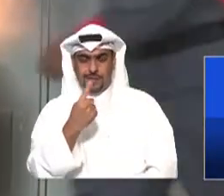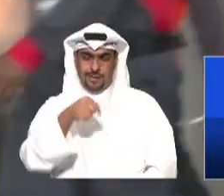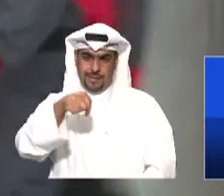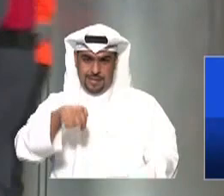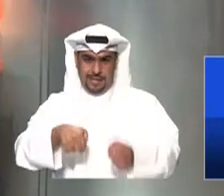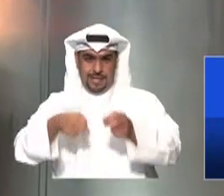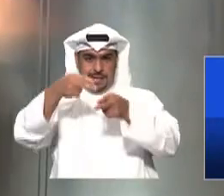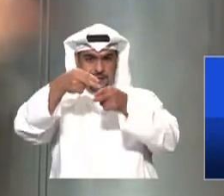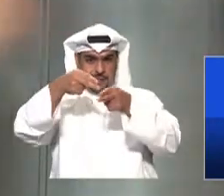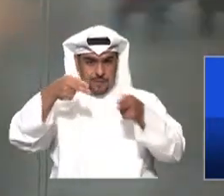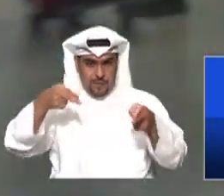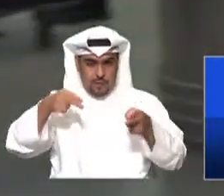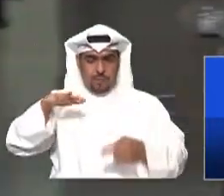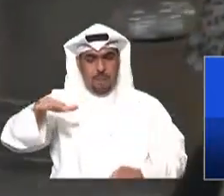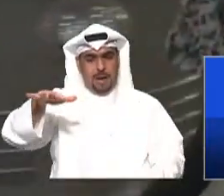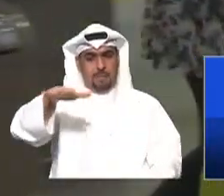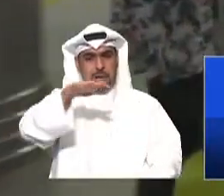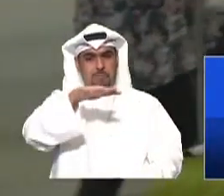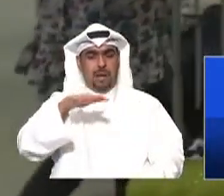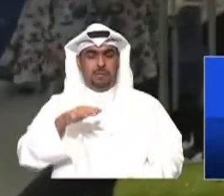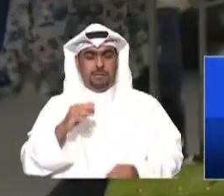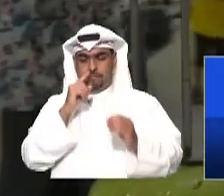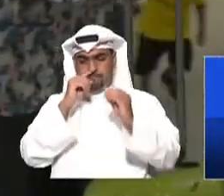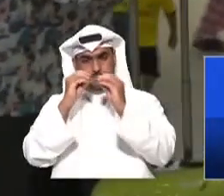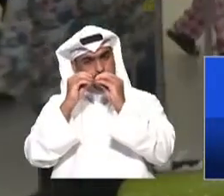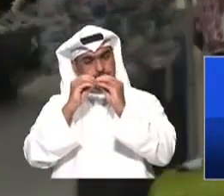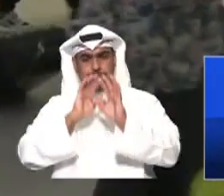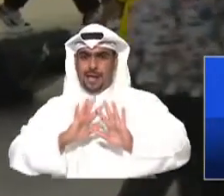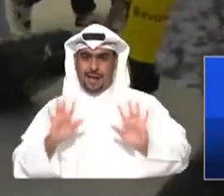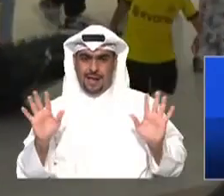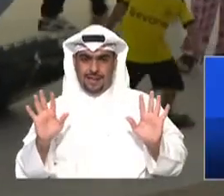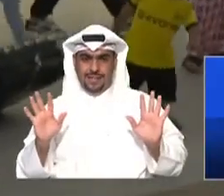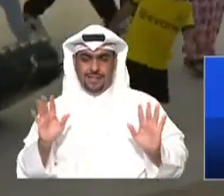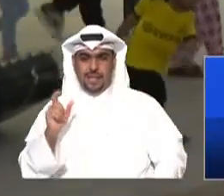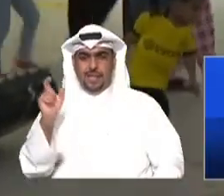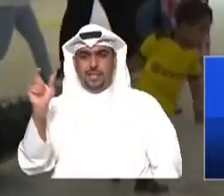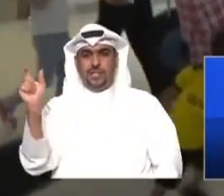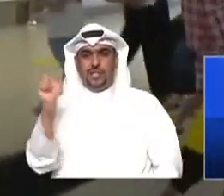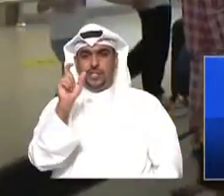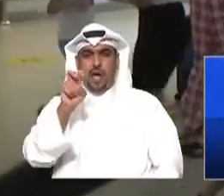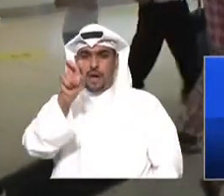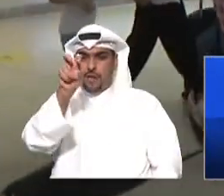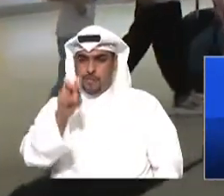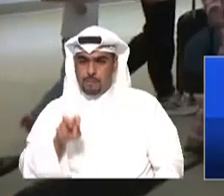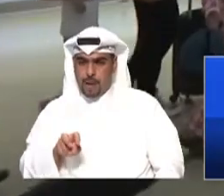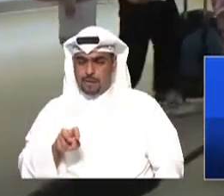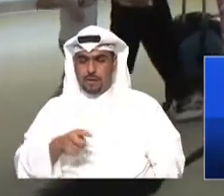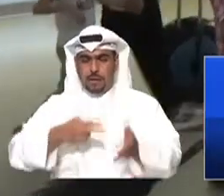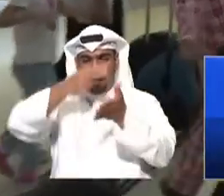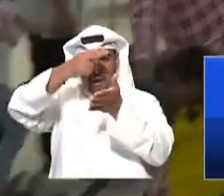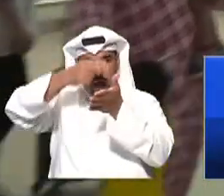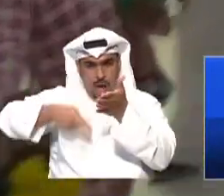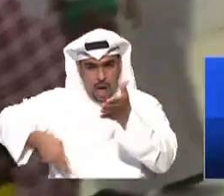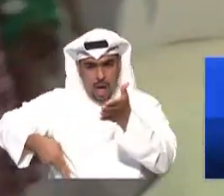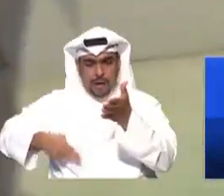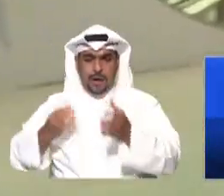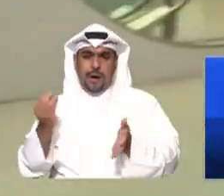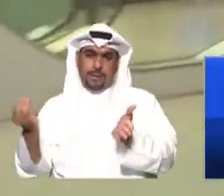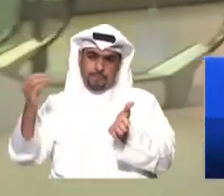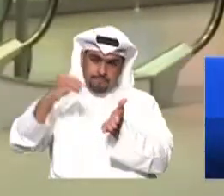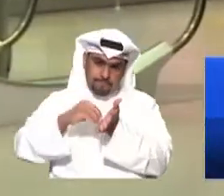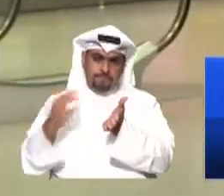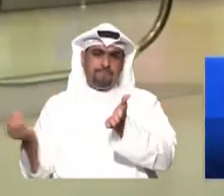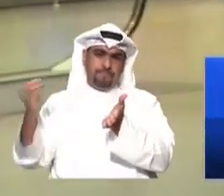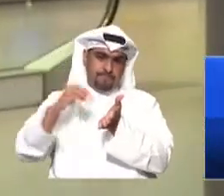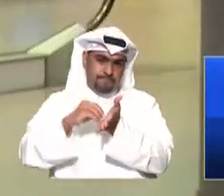بالبلاد والدول المحيطة لذلك. شهر أغسطس شهد كثير من قرارات مجلس الوزراء بخصوص حركة الركاب، منها